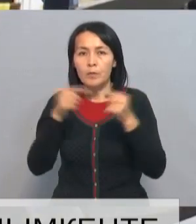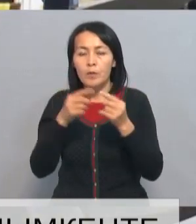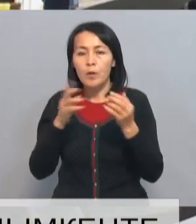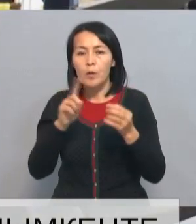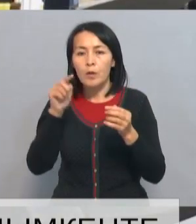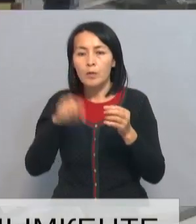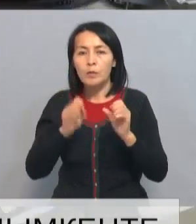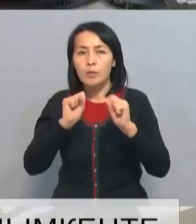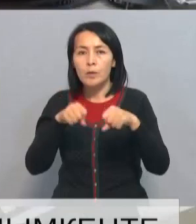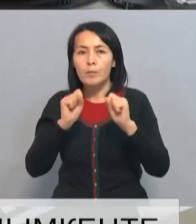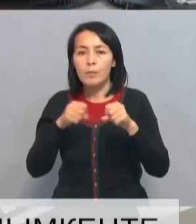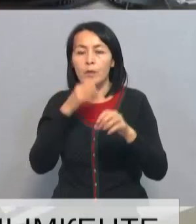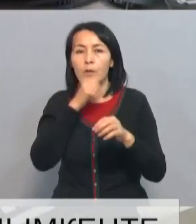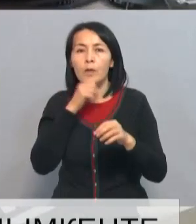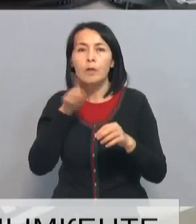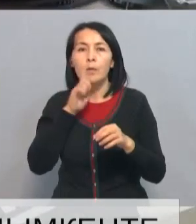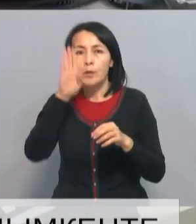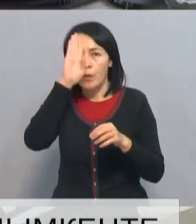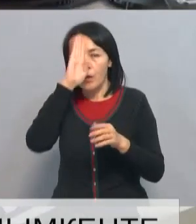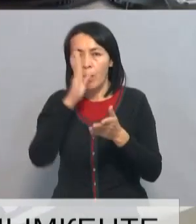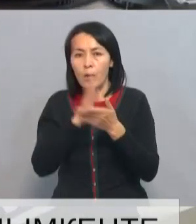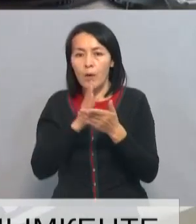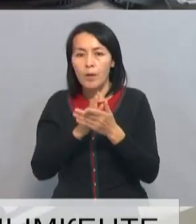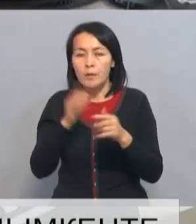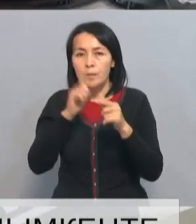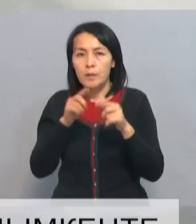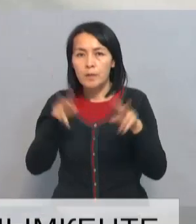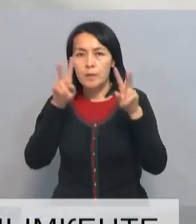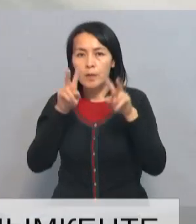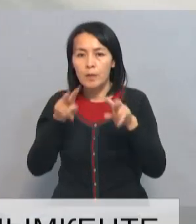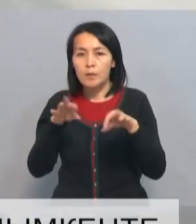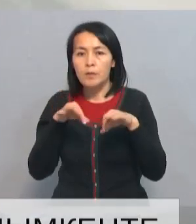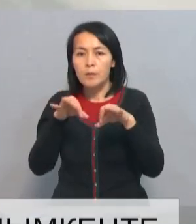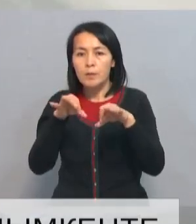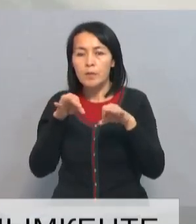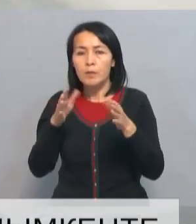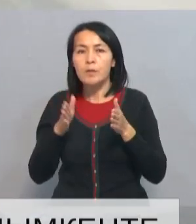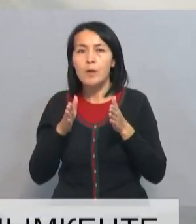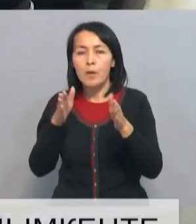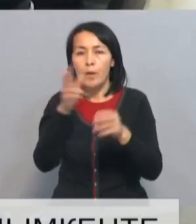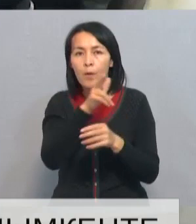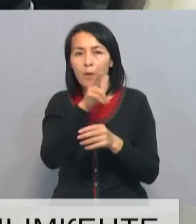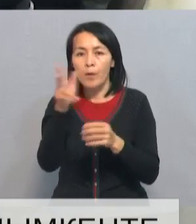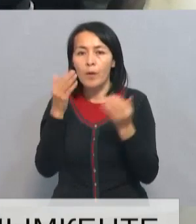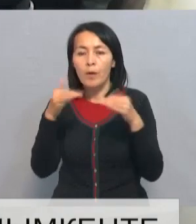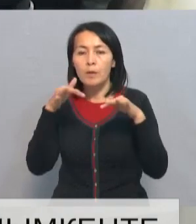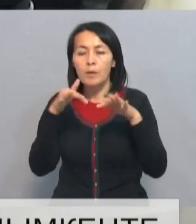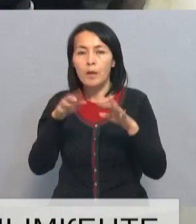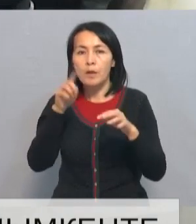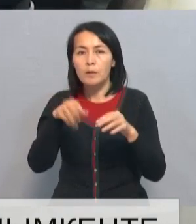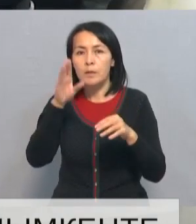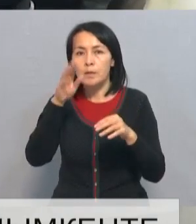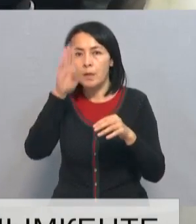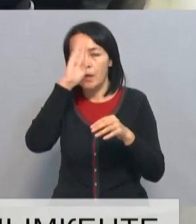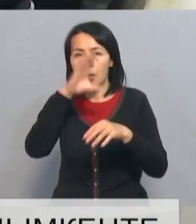что мотороллер похитил молодой мужчина. Оперативники проследили маршрут его движения по уличным видеокамерам ЦОУ. В результате